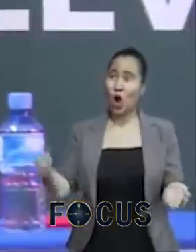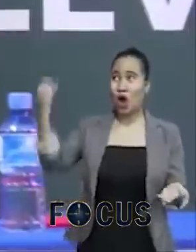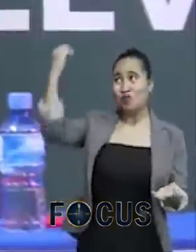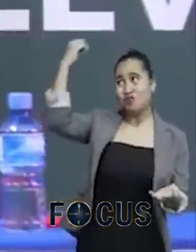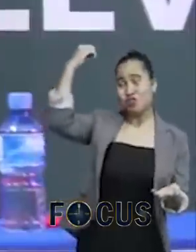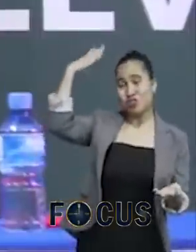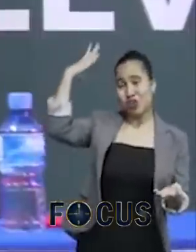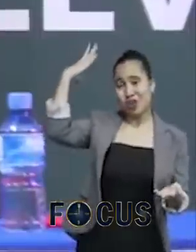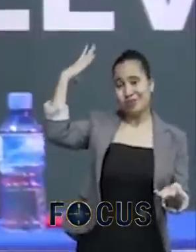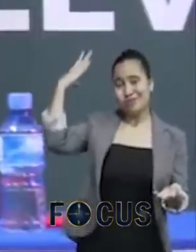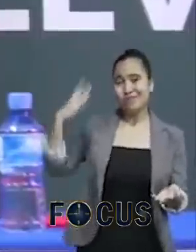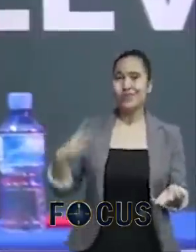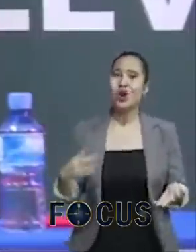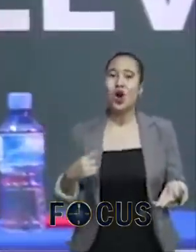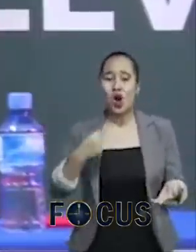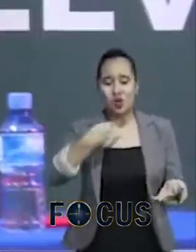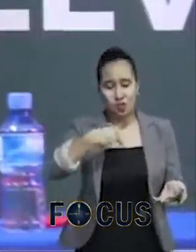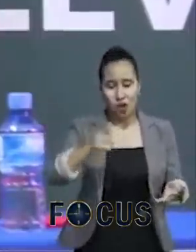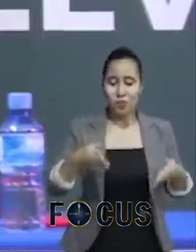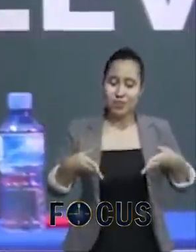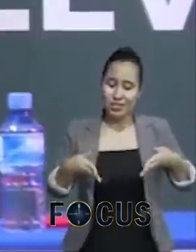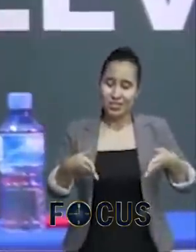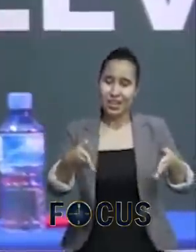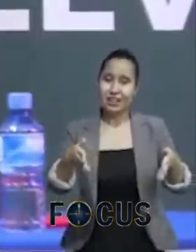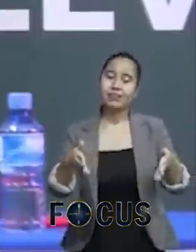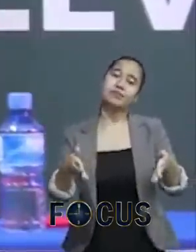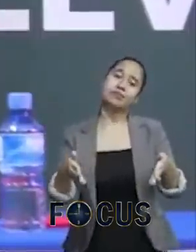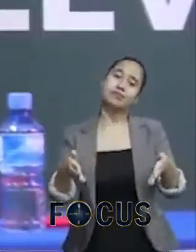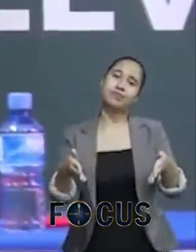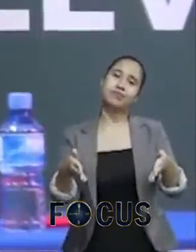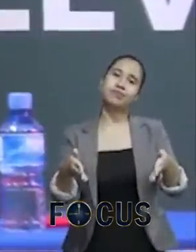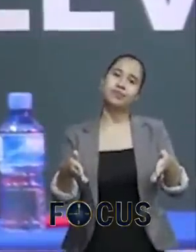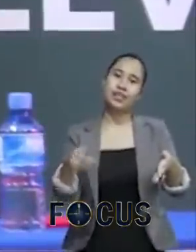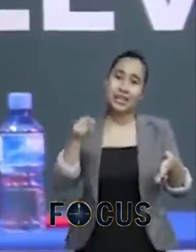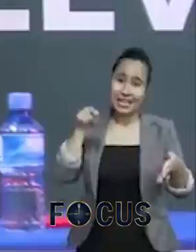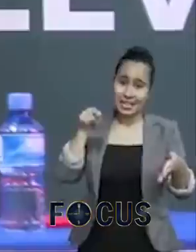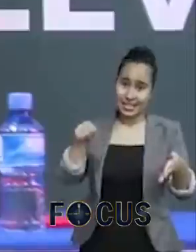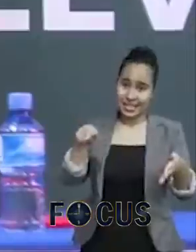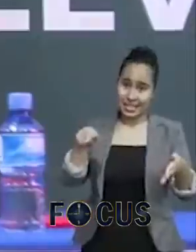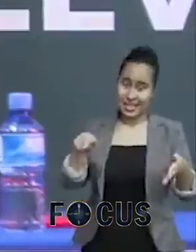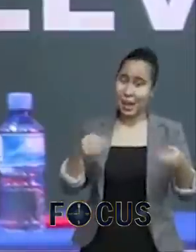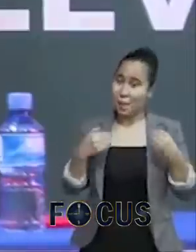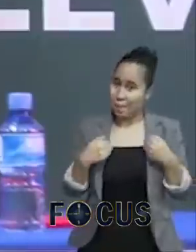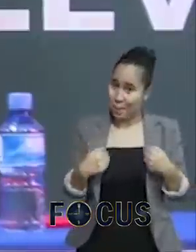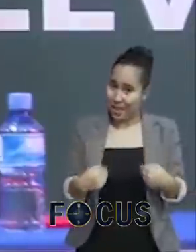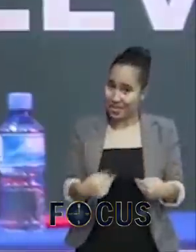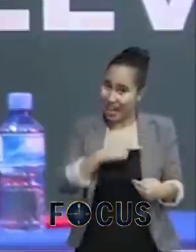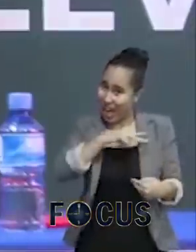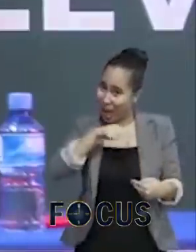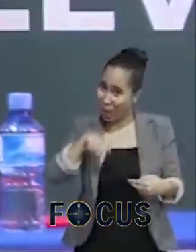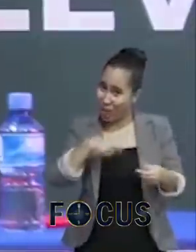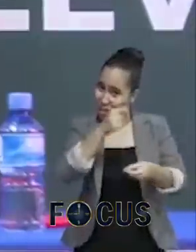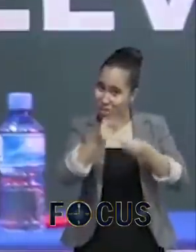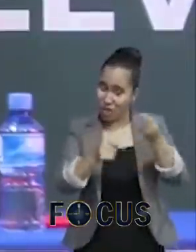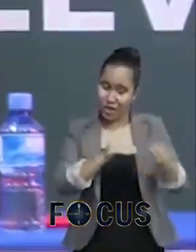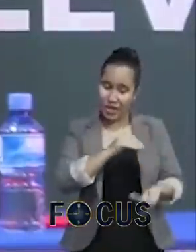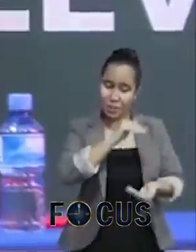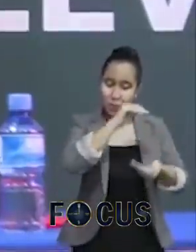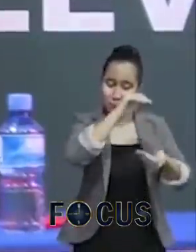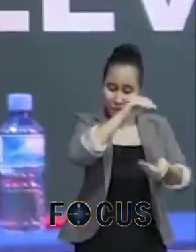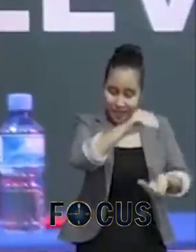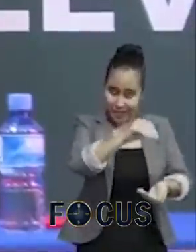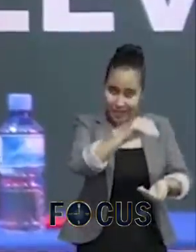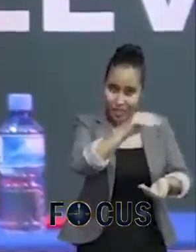of over straat moeten gaan om hoeven te gaan. Voor hen zullen we ervoor zorgen dat de pakketten thuis